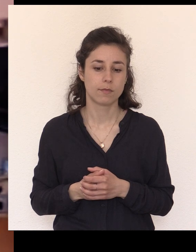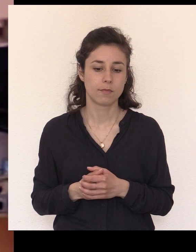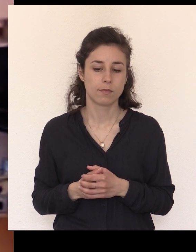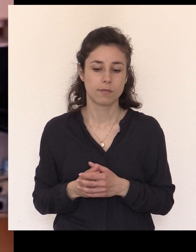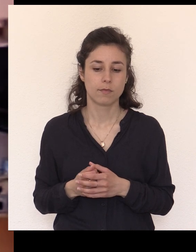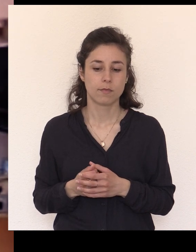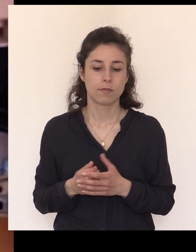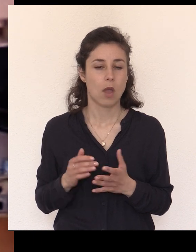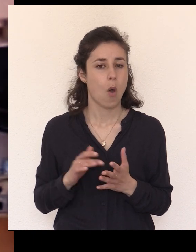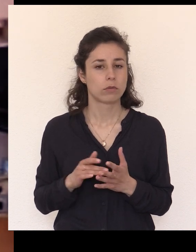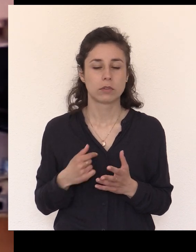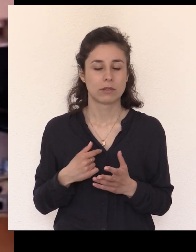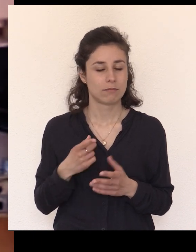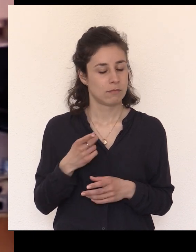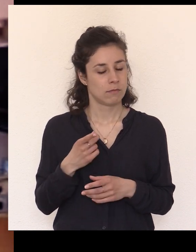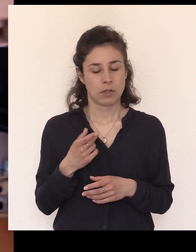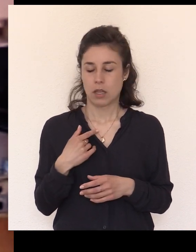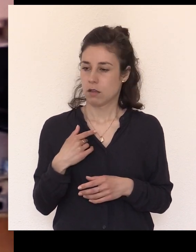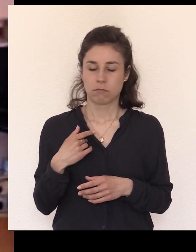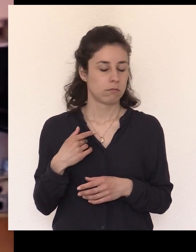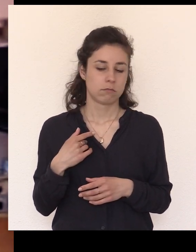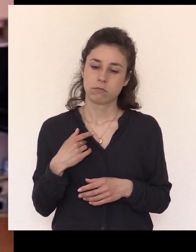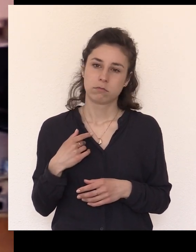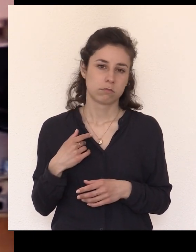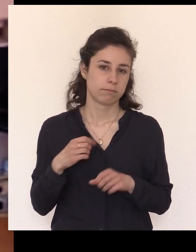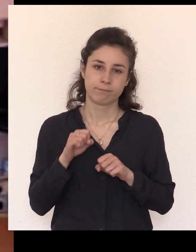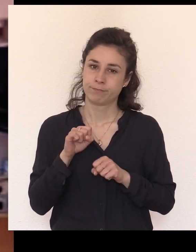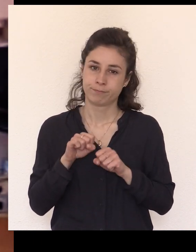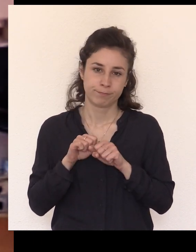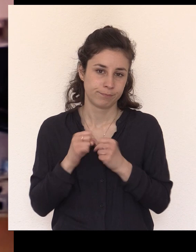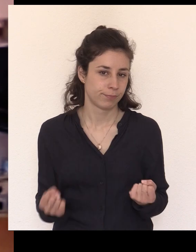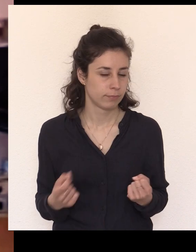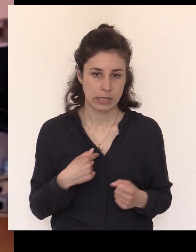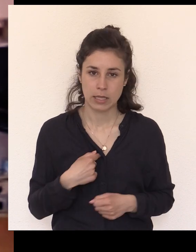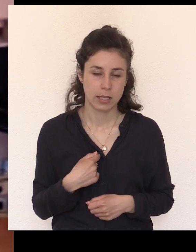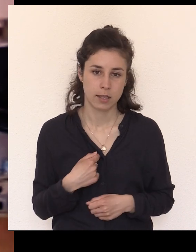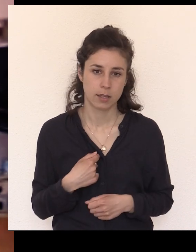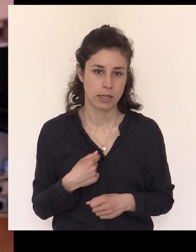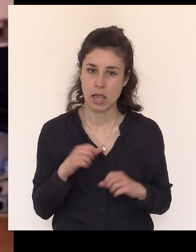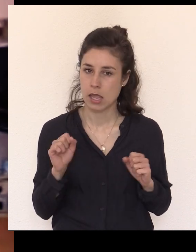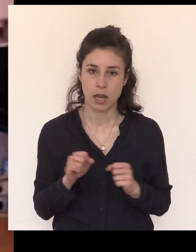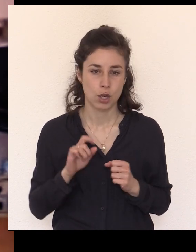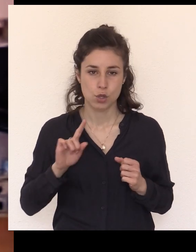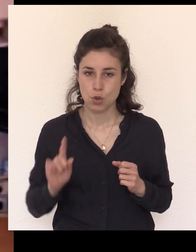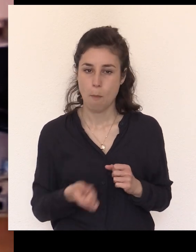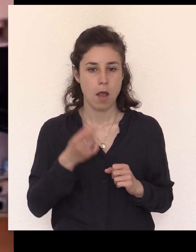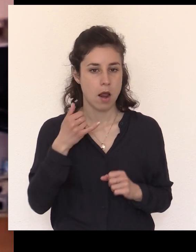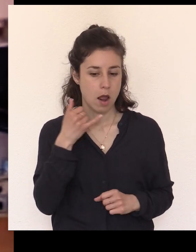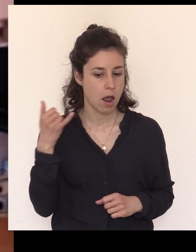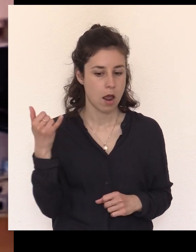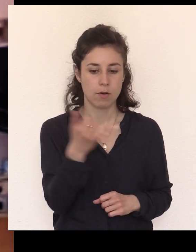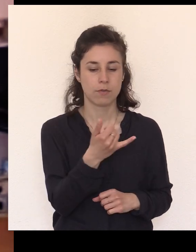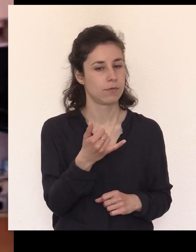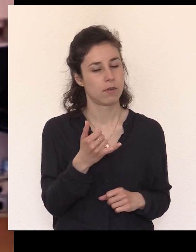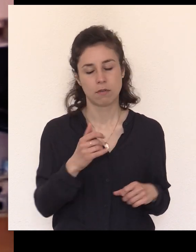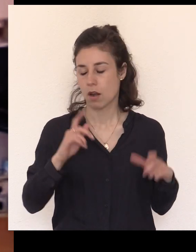Weil ich in dem Moment einfach fertig war und irgendwie